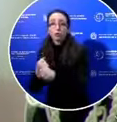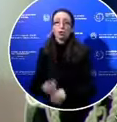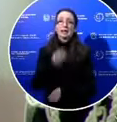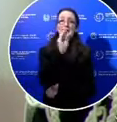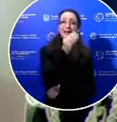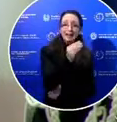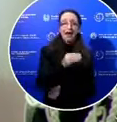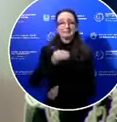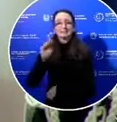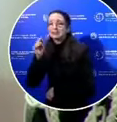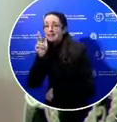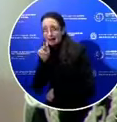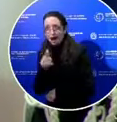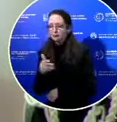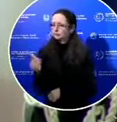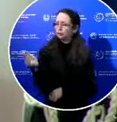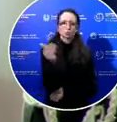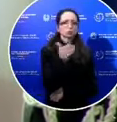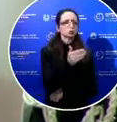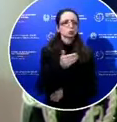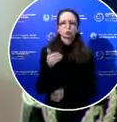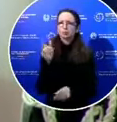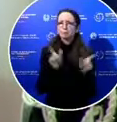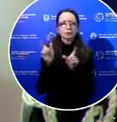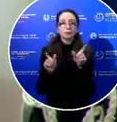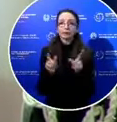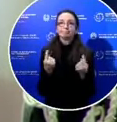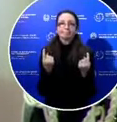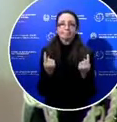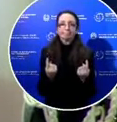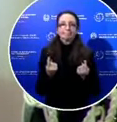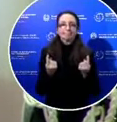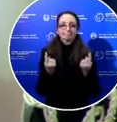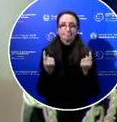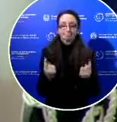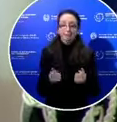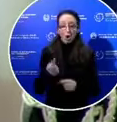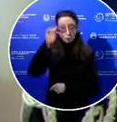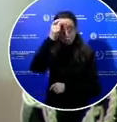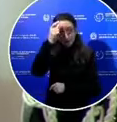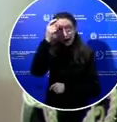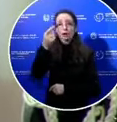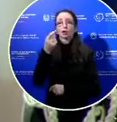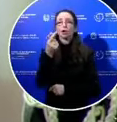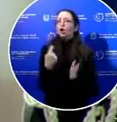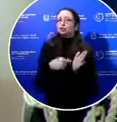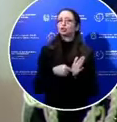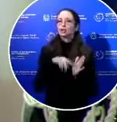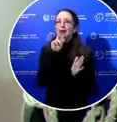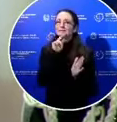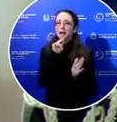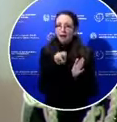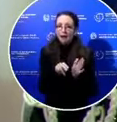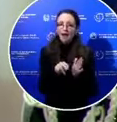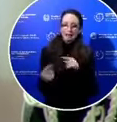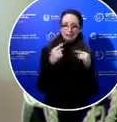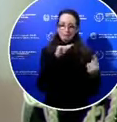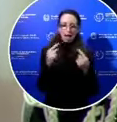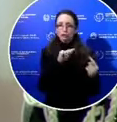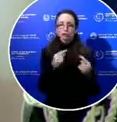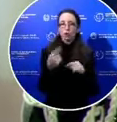ragazze, che si aspettavano che il governo tornasse a parlare a gran voce e creare un dibattito su